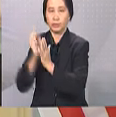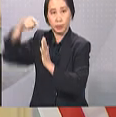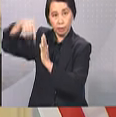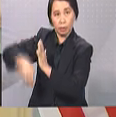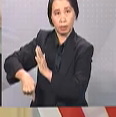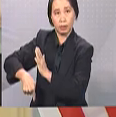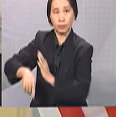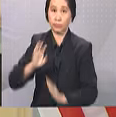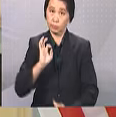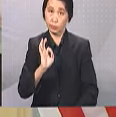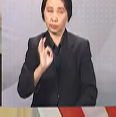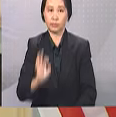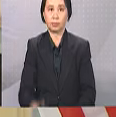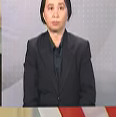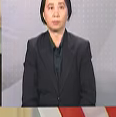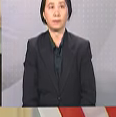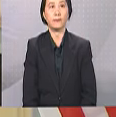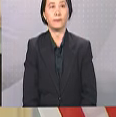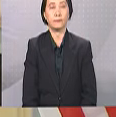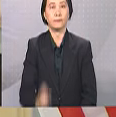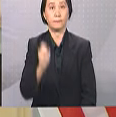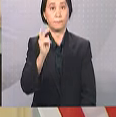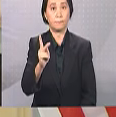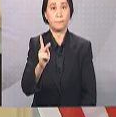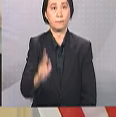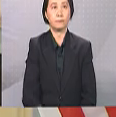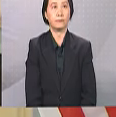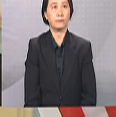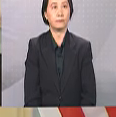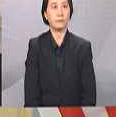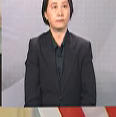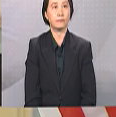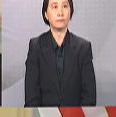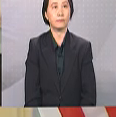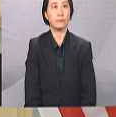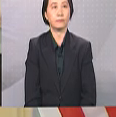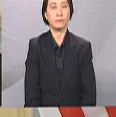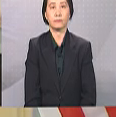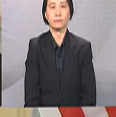lagi. Ya. Okey.